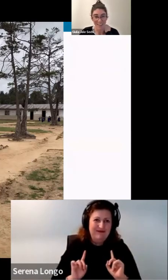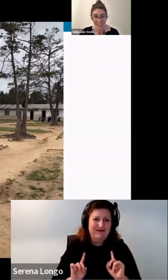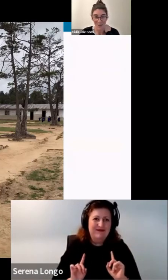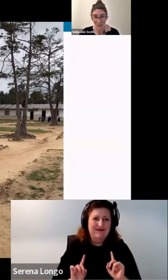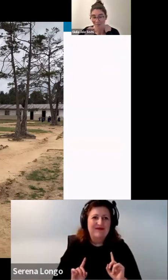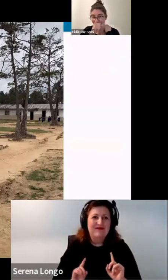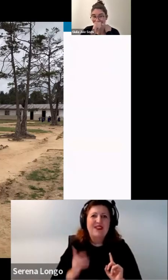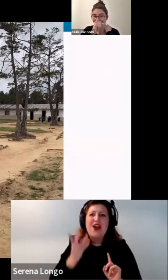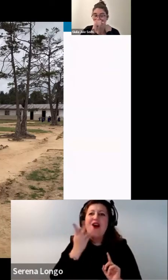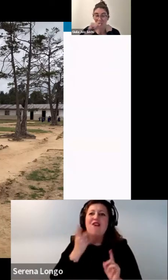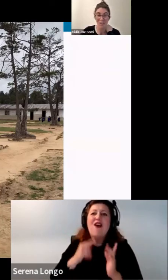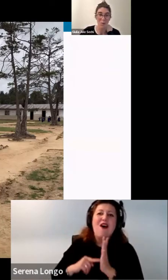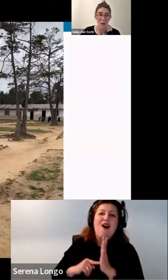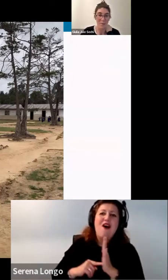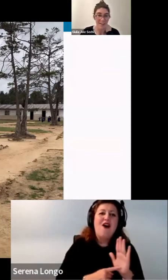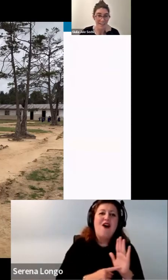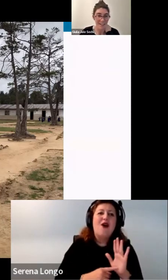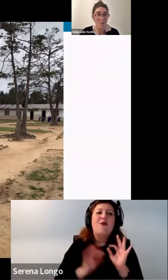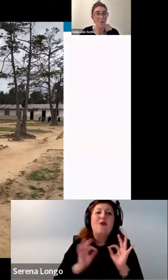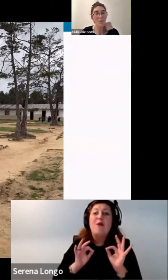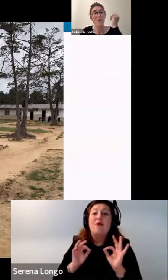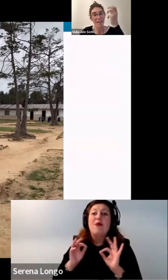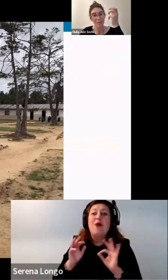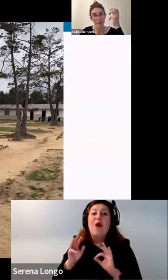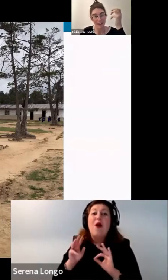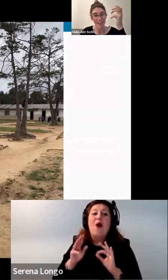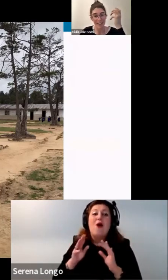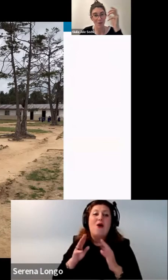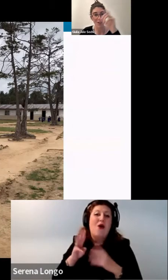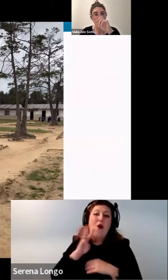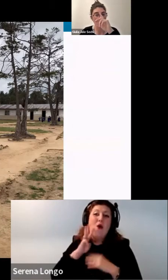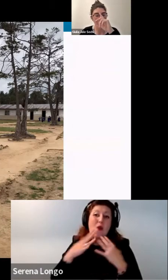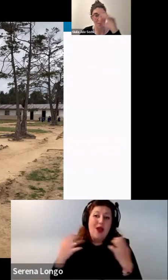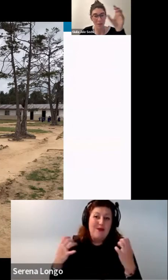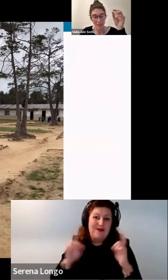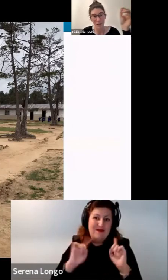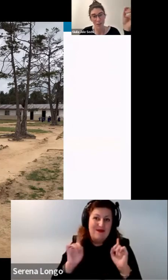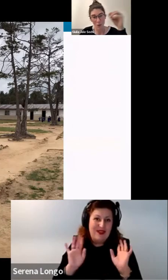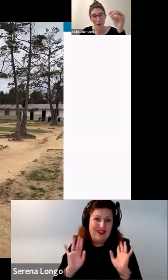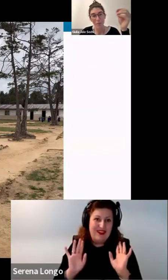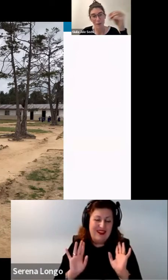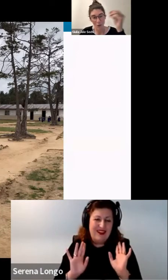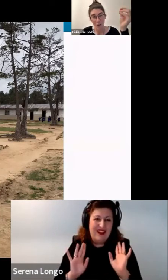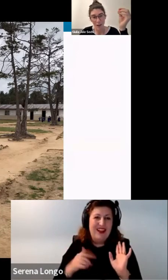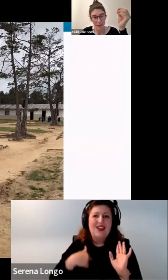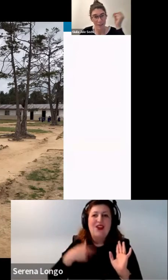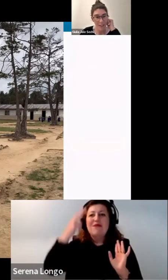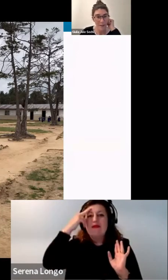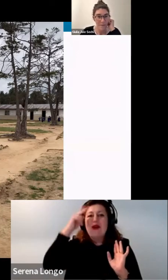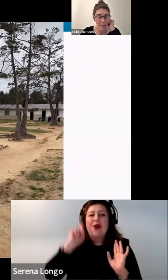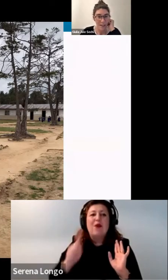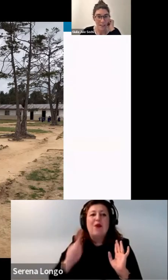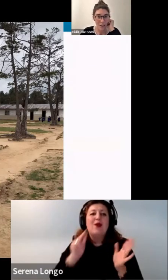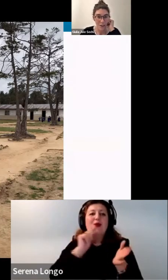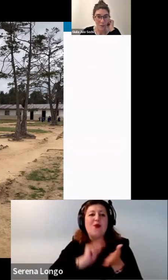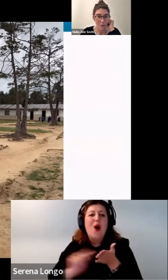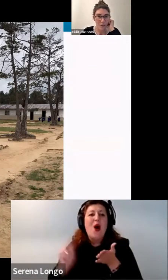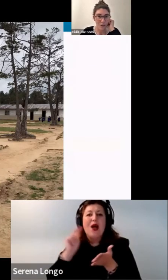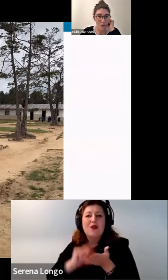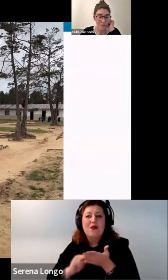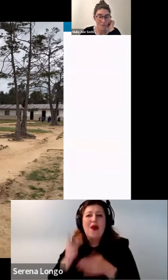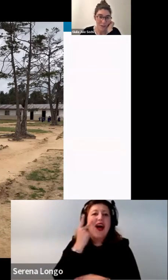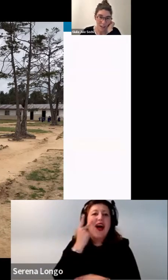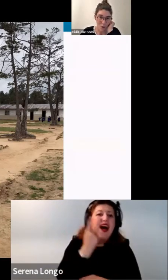l'intenzione non era di mostrarlo durante il webinar, era più mia per in caso ricordarmi scuola per scuola che cosa